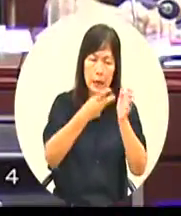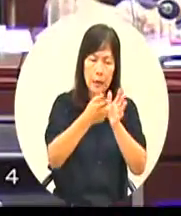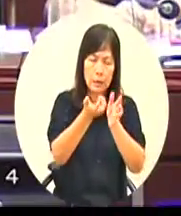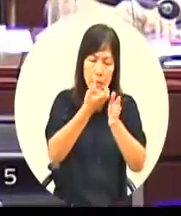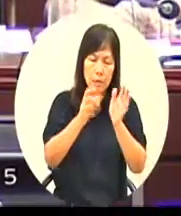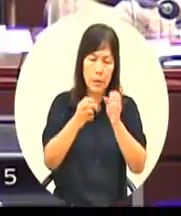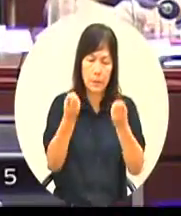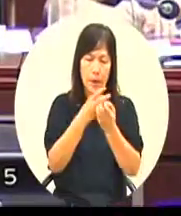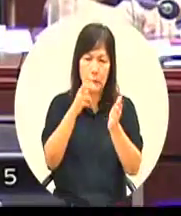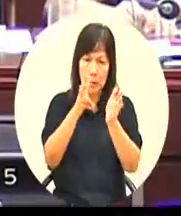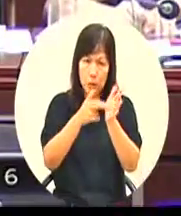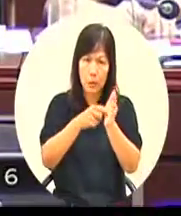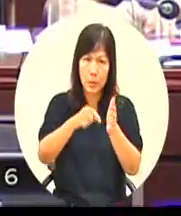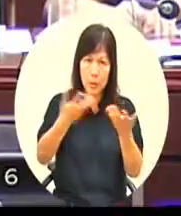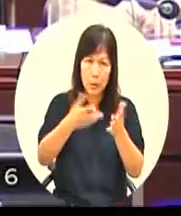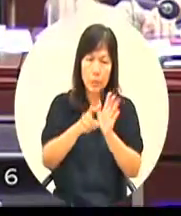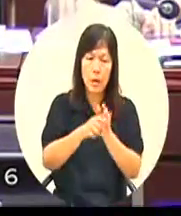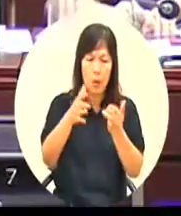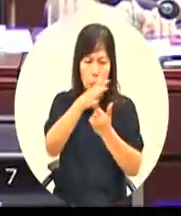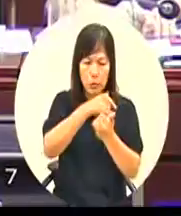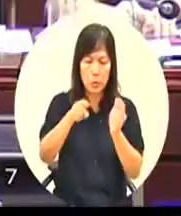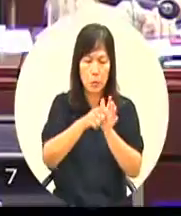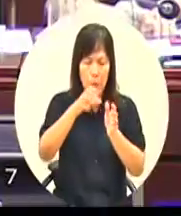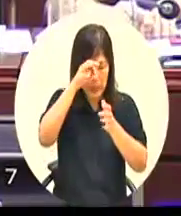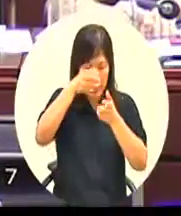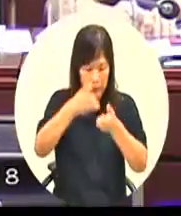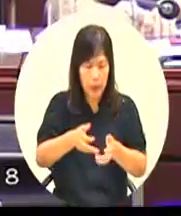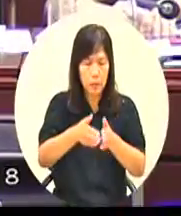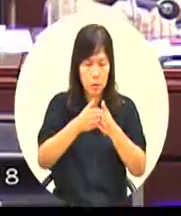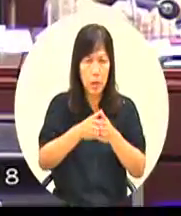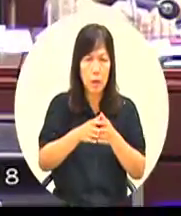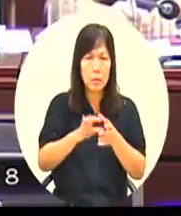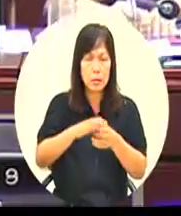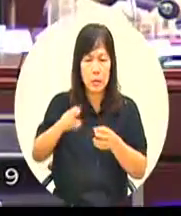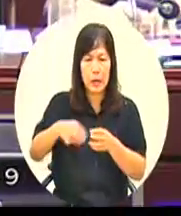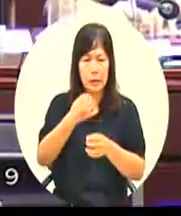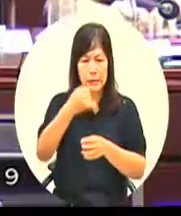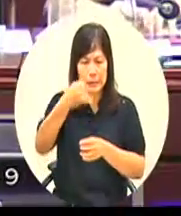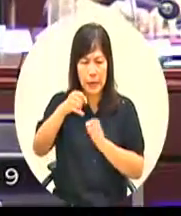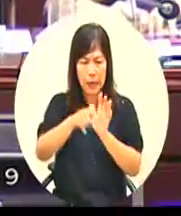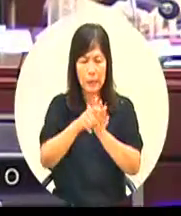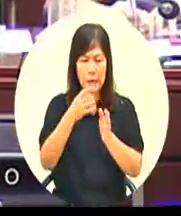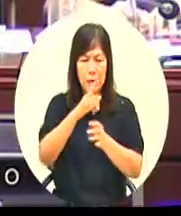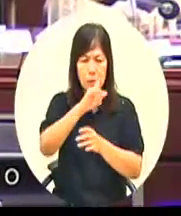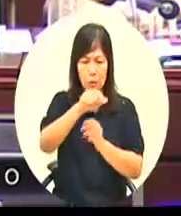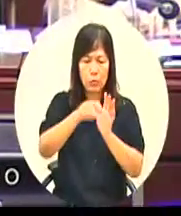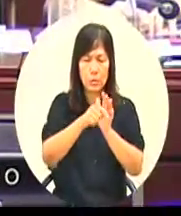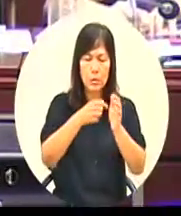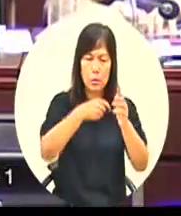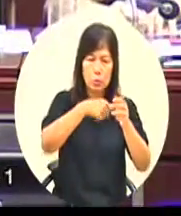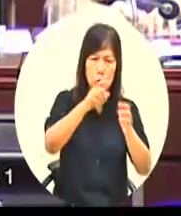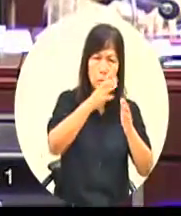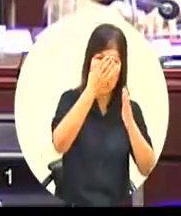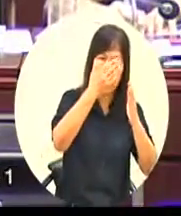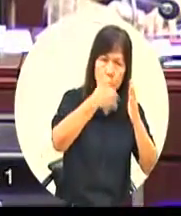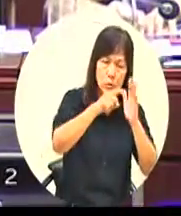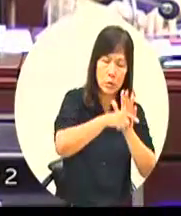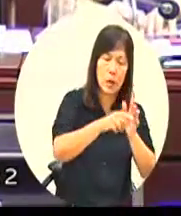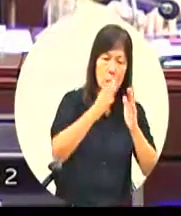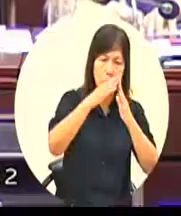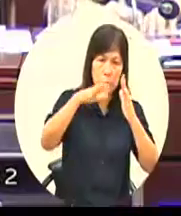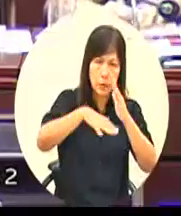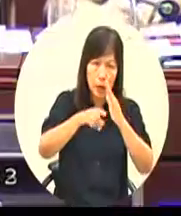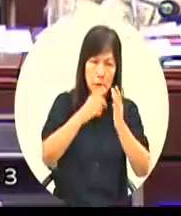的事件以后，其实提醒全国都是要注重这种不良的这种食材进到我们的学校或者进到家庭